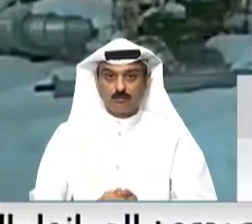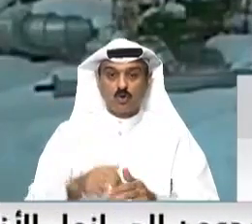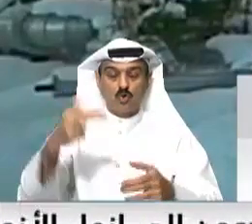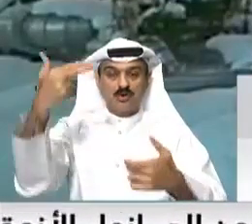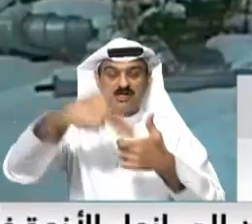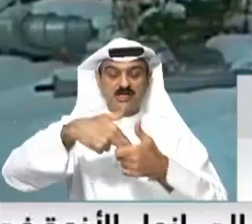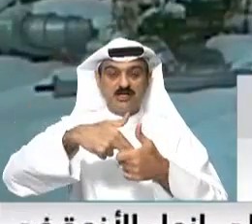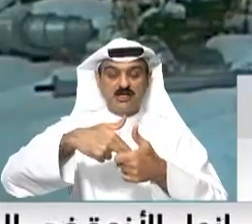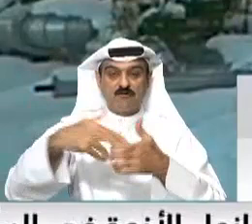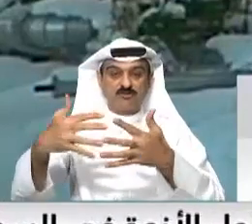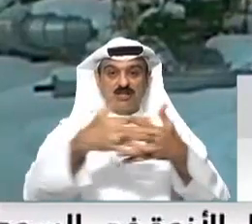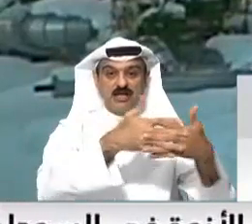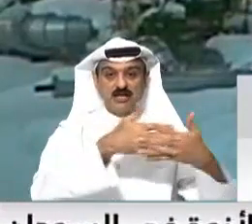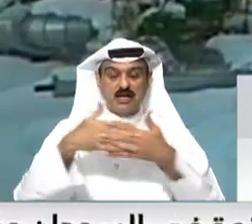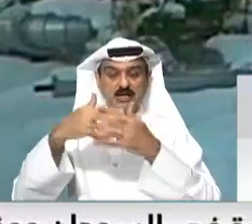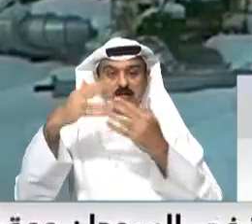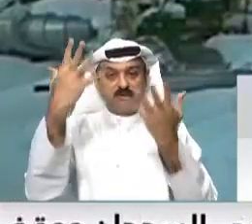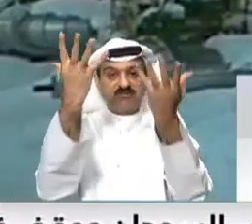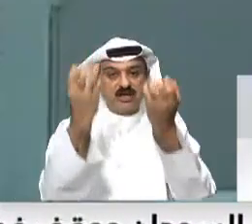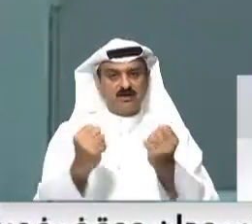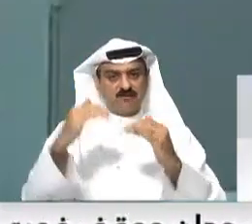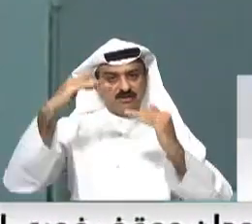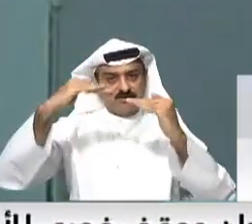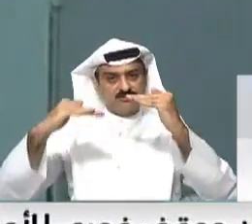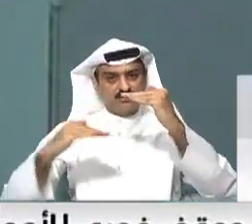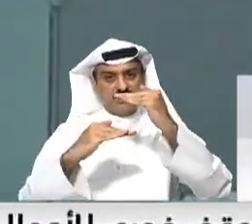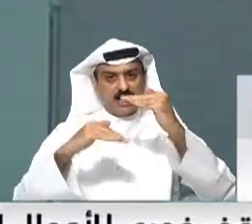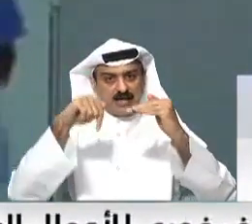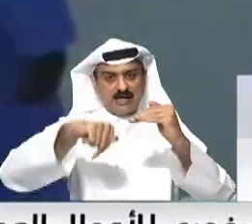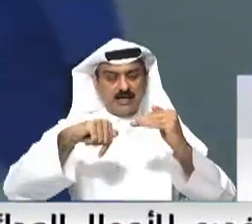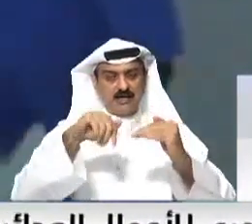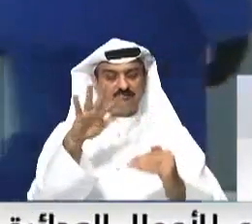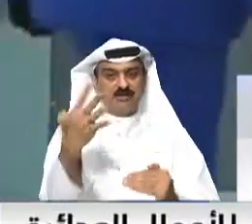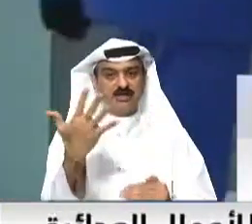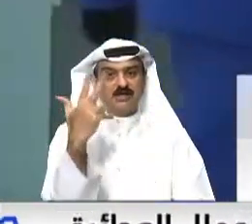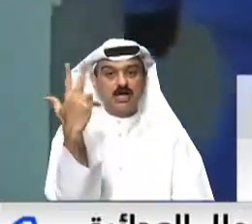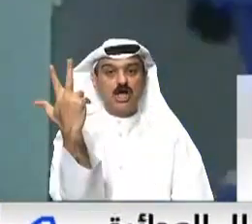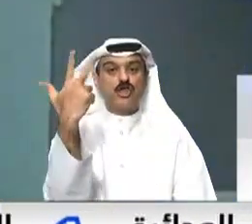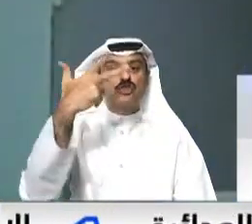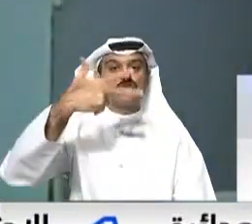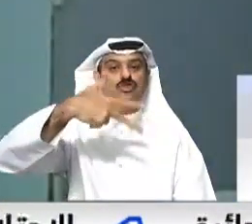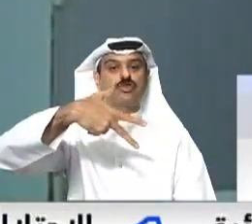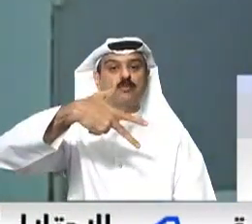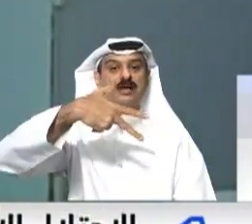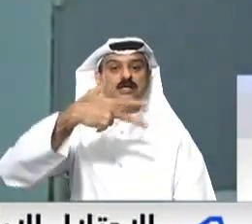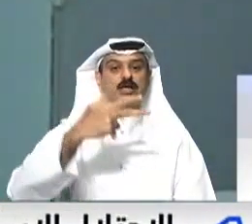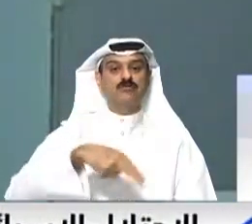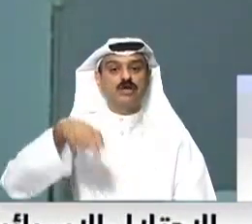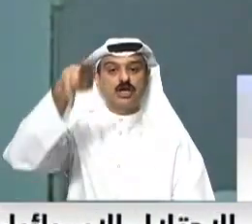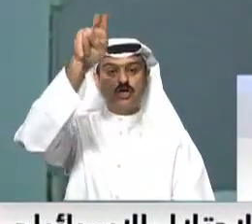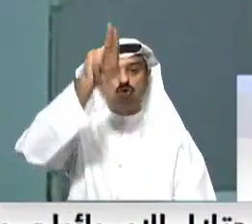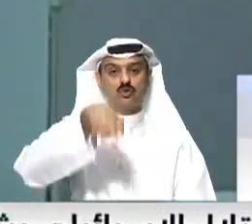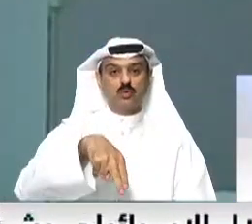تكساس الامريكي 37 سنتا ليستغر عند مستوى 80 دولارا وسته واربعين سنتا للبرميل